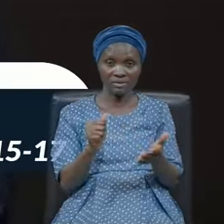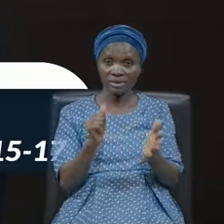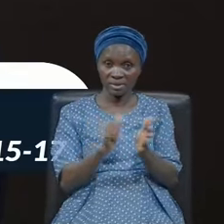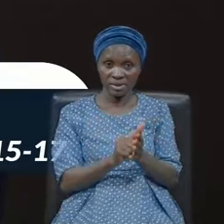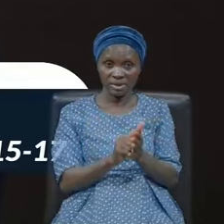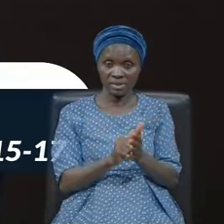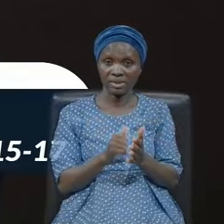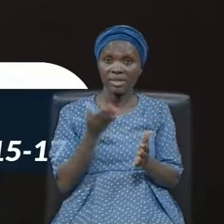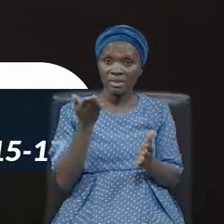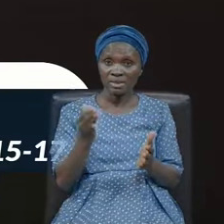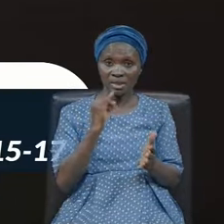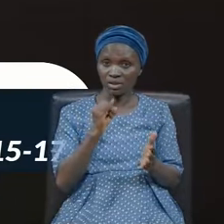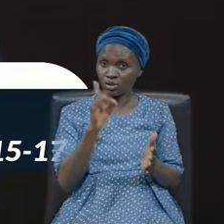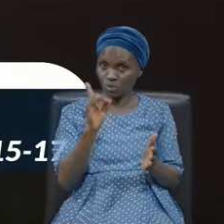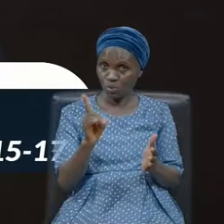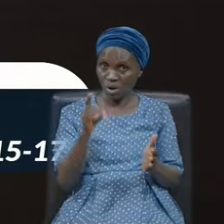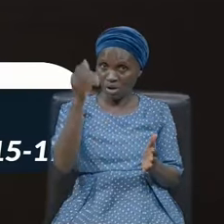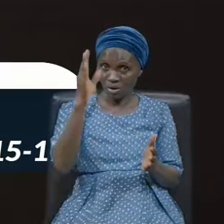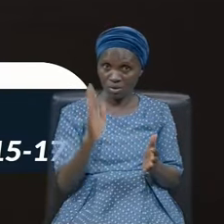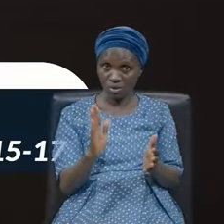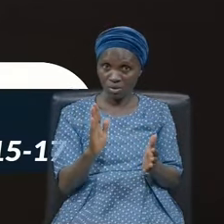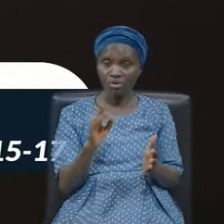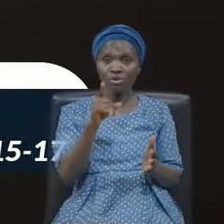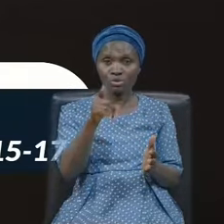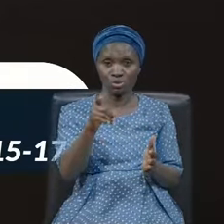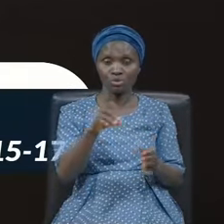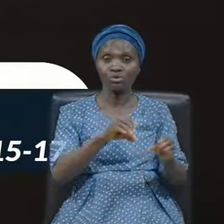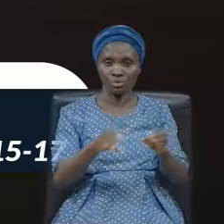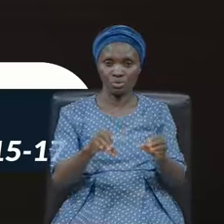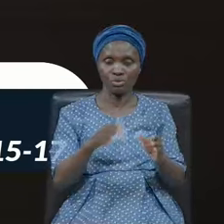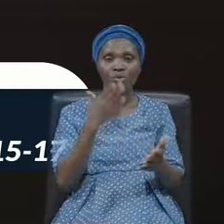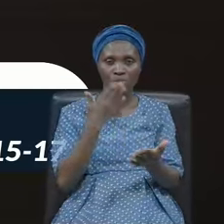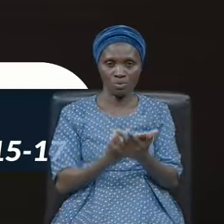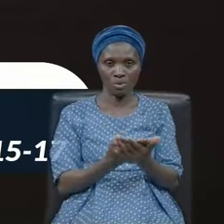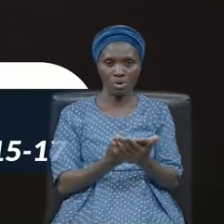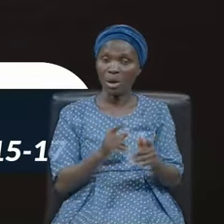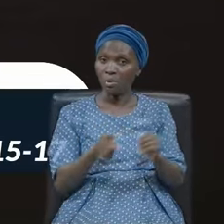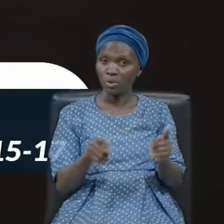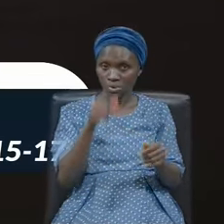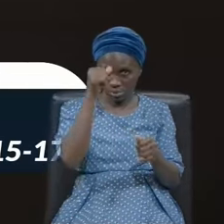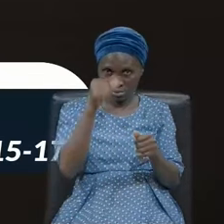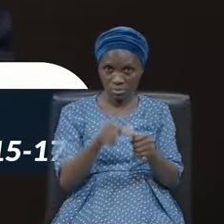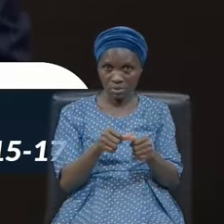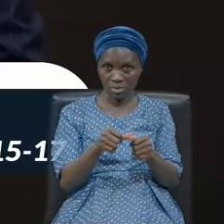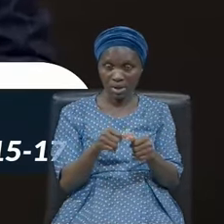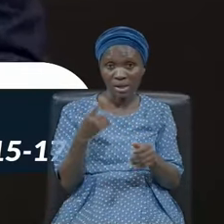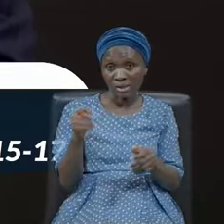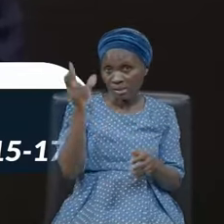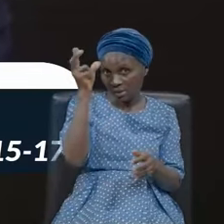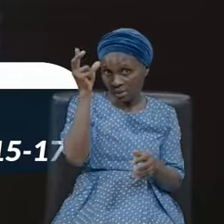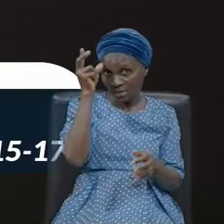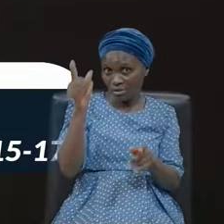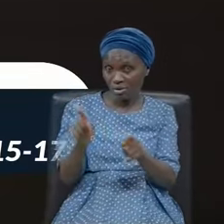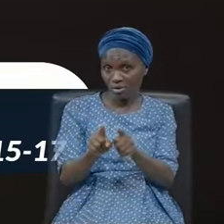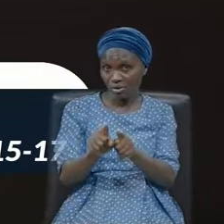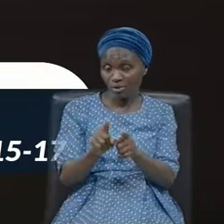Tu crois qu'il y a un seul Dieu, tu fais bien. Mais rappelez-vous, les